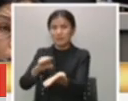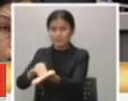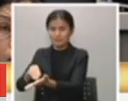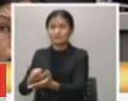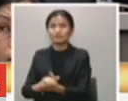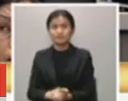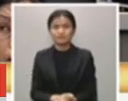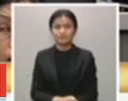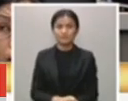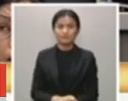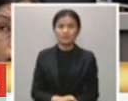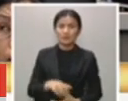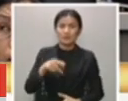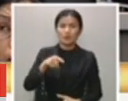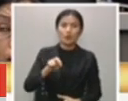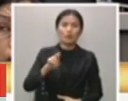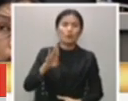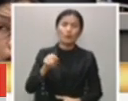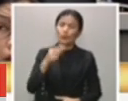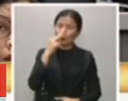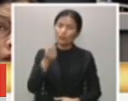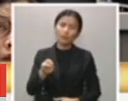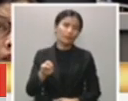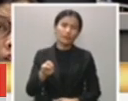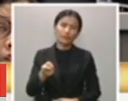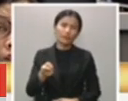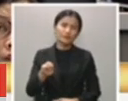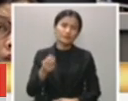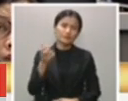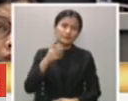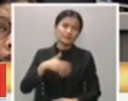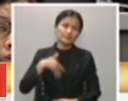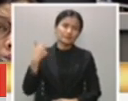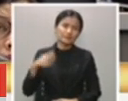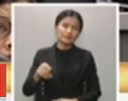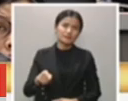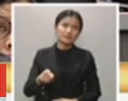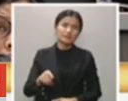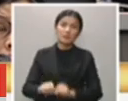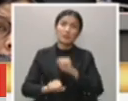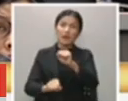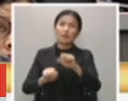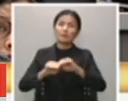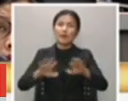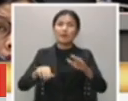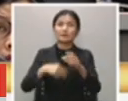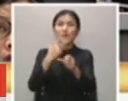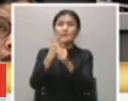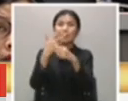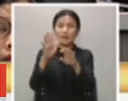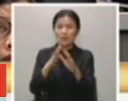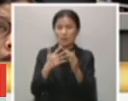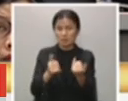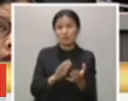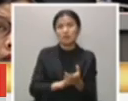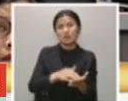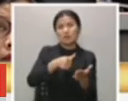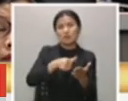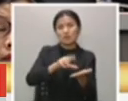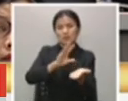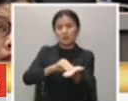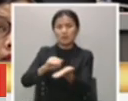างนี้ครับพรบนี้ตลกที่สุดเพราะว่าออกมา3ปีแล้วมั้งครับเนี่ยการจัดเก็บที่ผ่านมาน้อยม